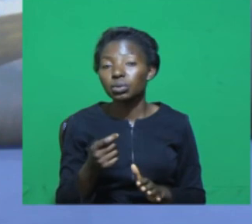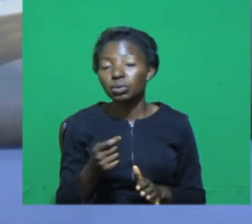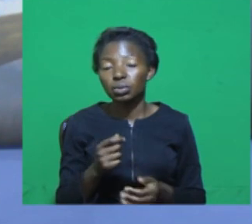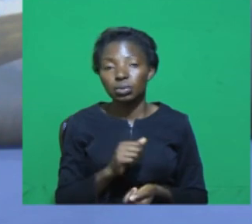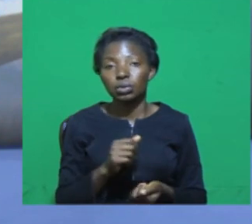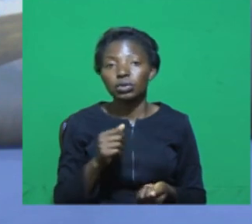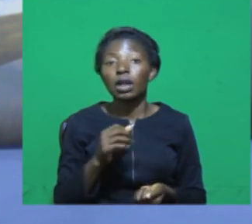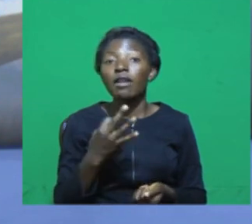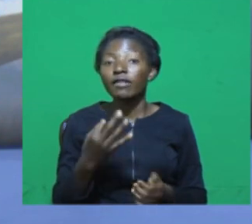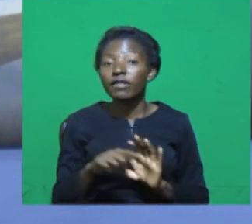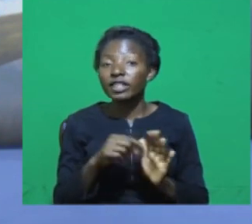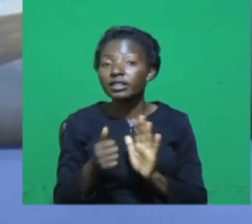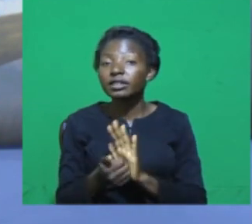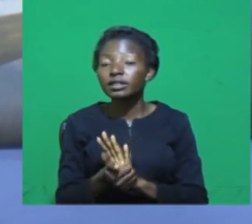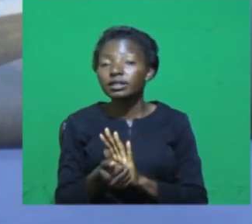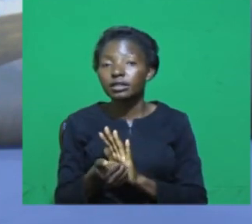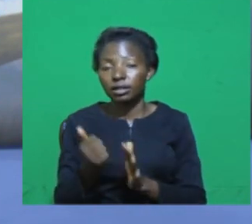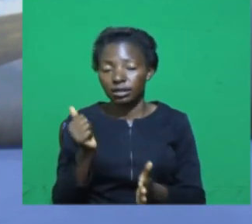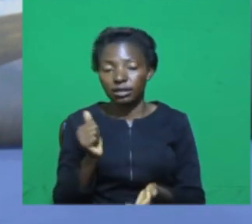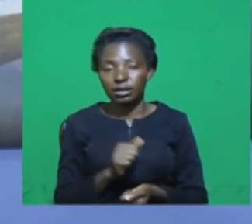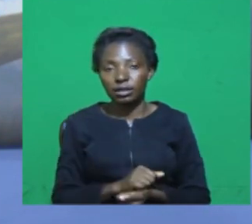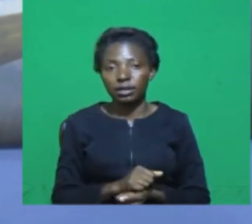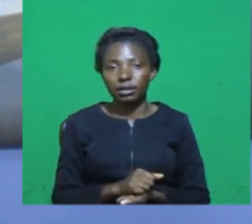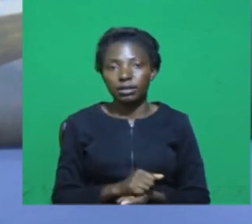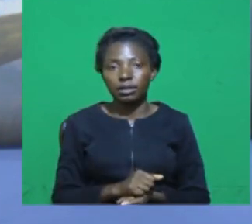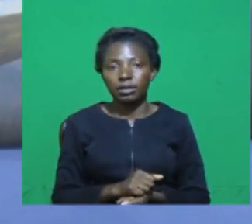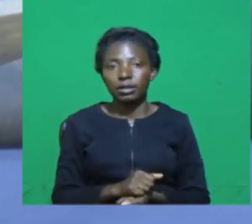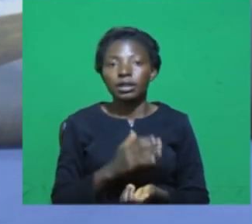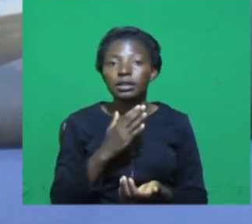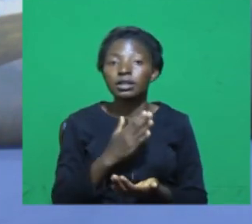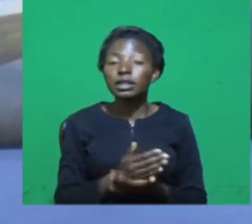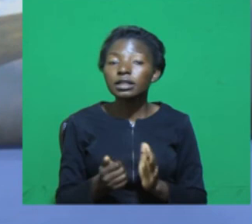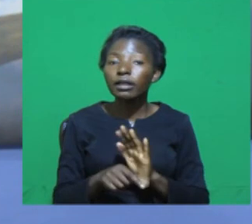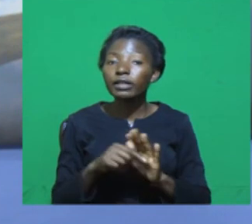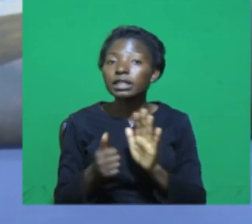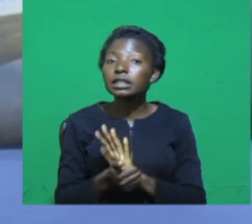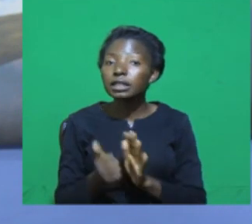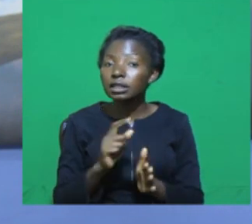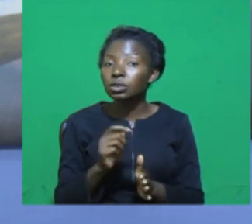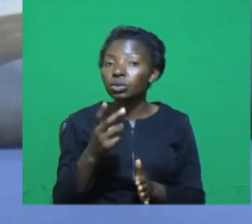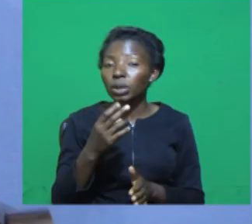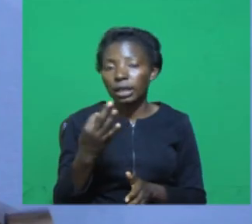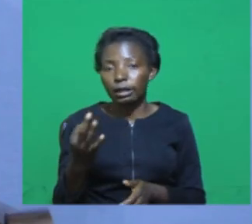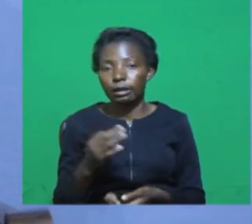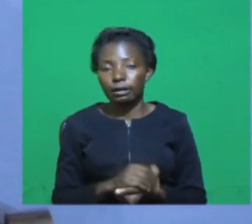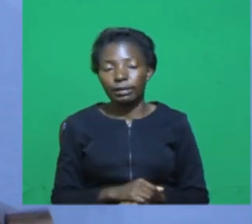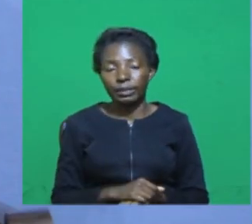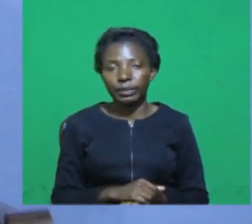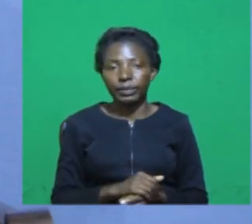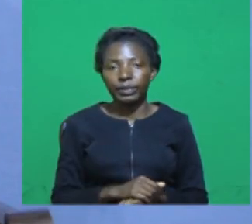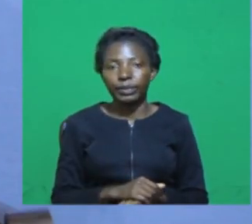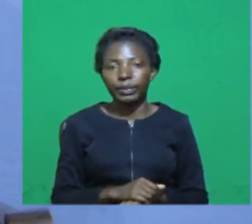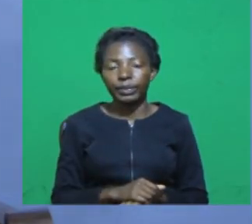chiri kutsanangurwa ipapo chinogona kuwanika mumachechi nhasi, kubva vhesi ya16 kusvika pavhesi 23.